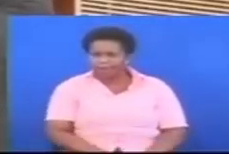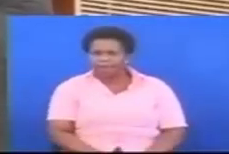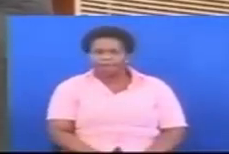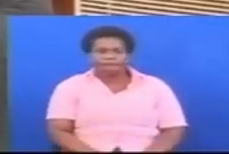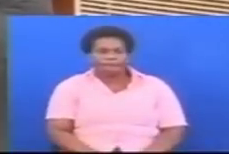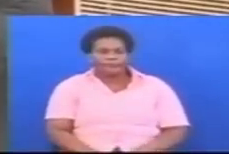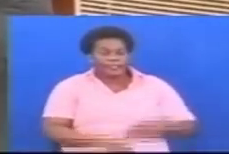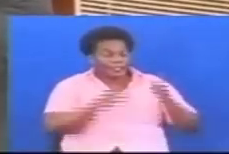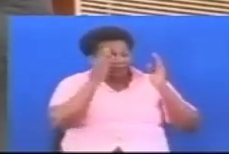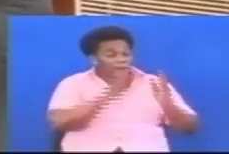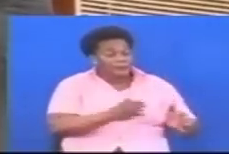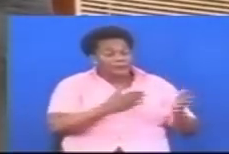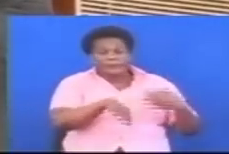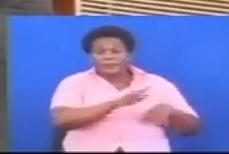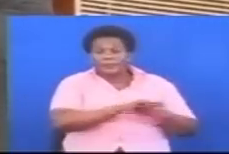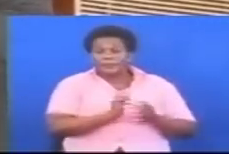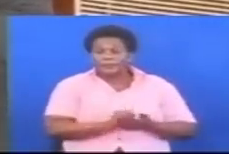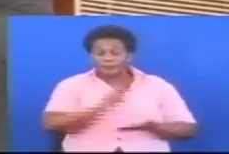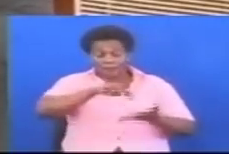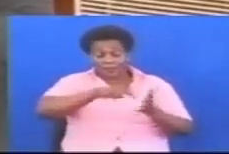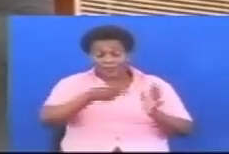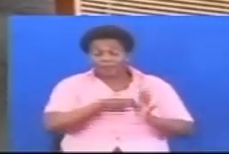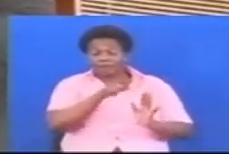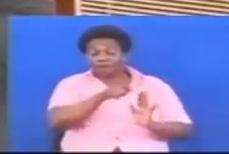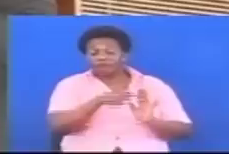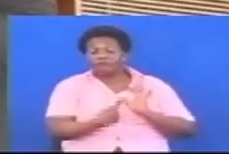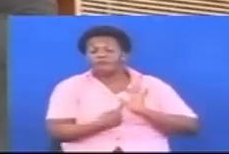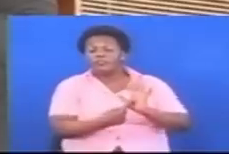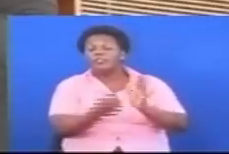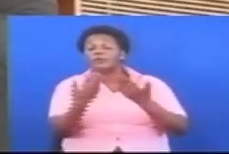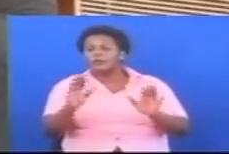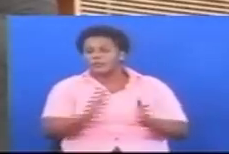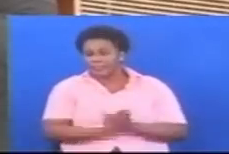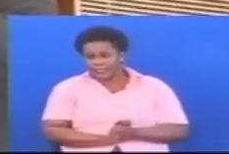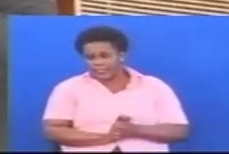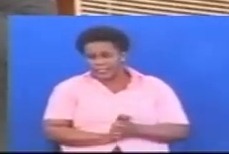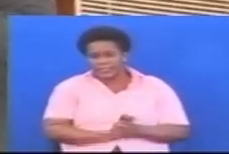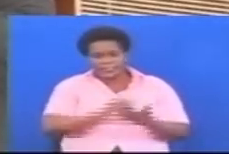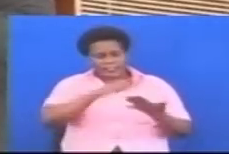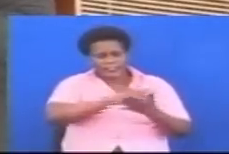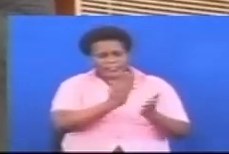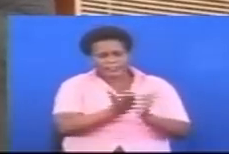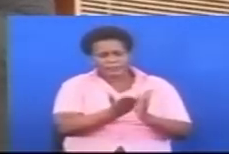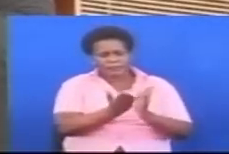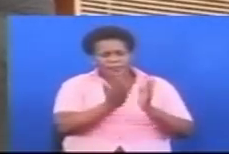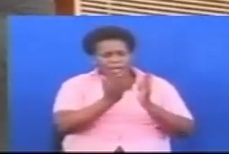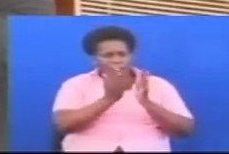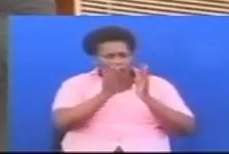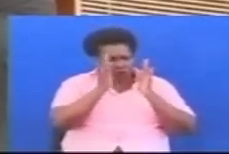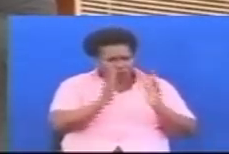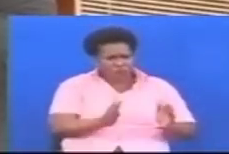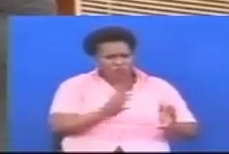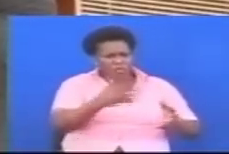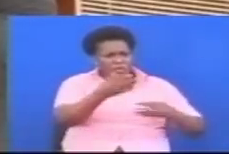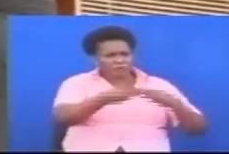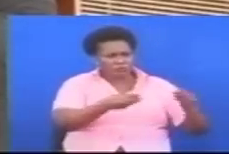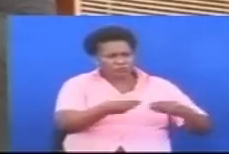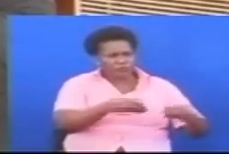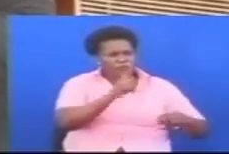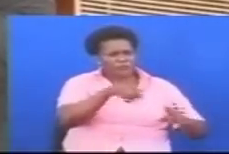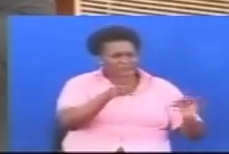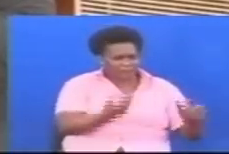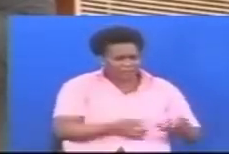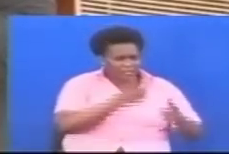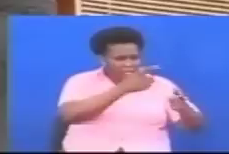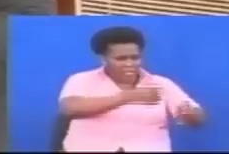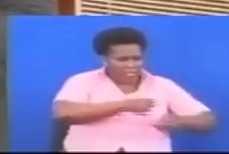Mheshimiwa Mwenyekiti, mkakati unabainisha namna ya utendaji wa kazi wa sekta kuu ya uchumi, yani nishati, kilimo, viwanda na